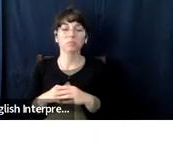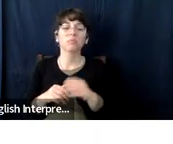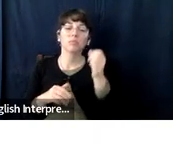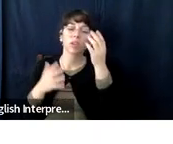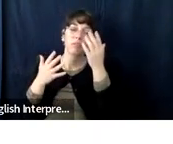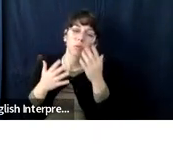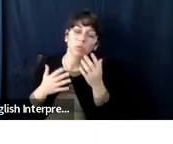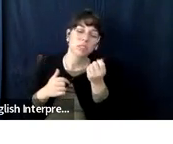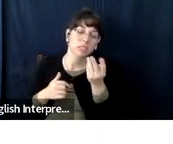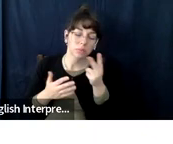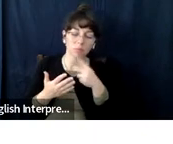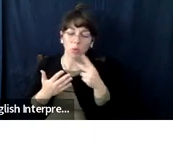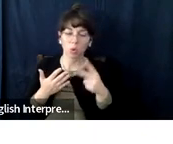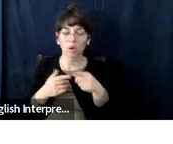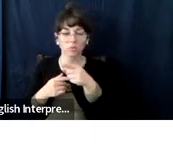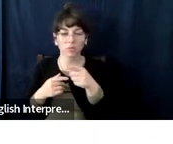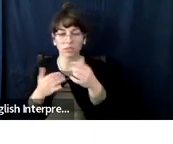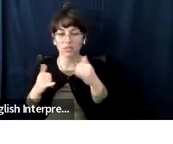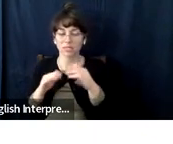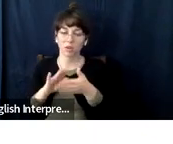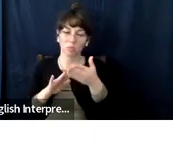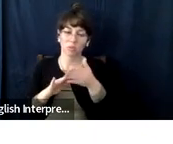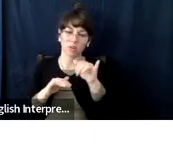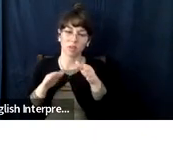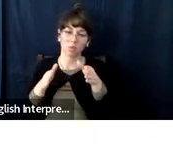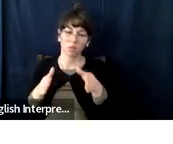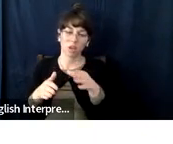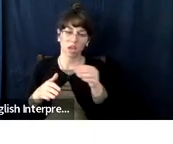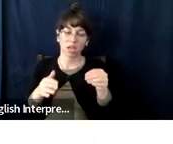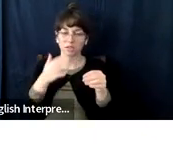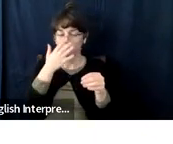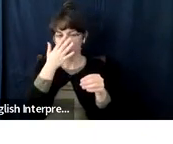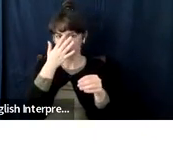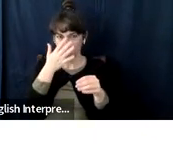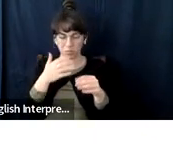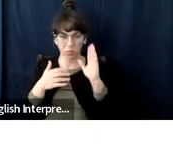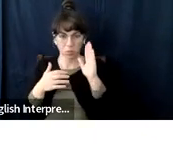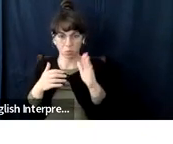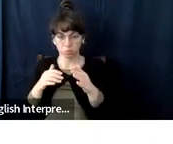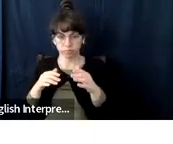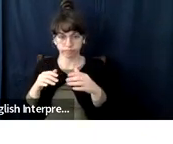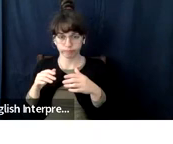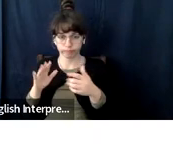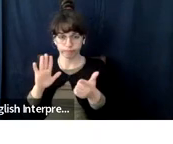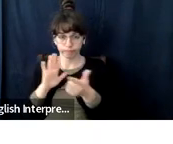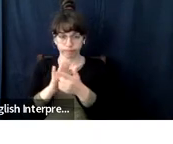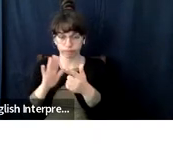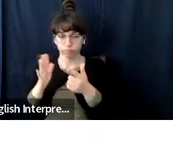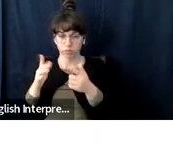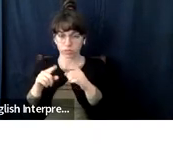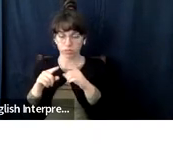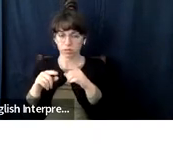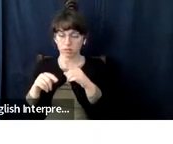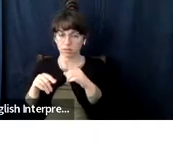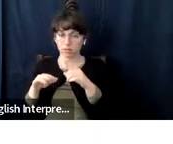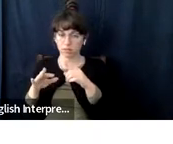to operate and support people in learning job skills, providing them training, but